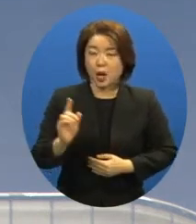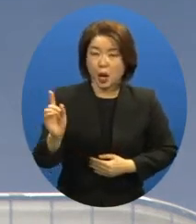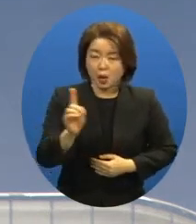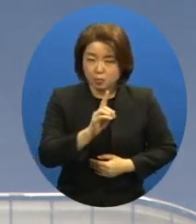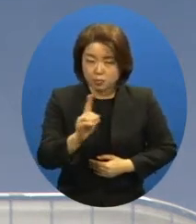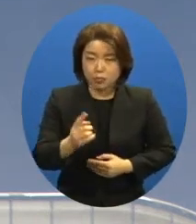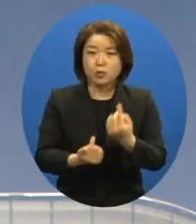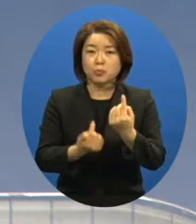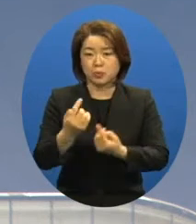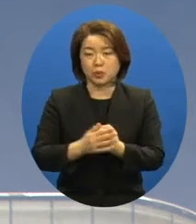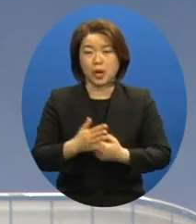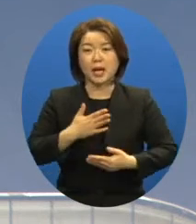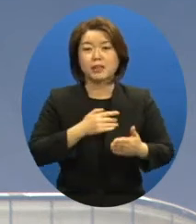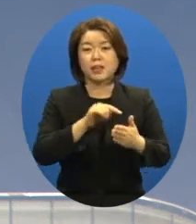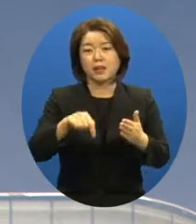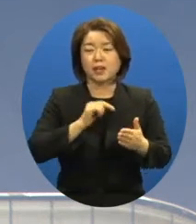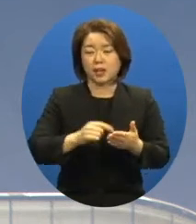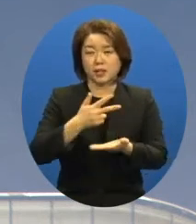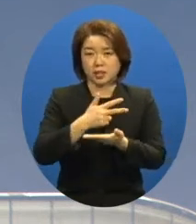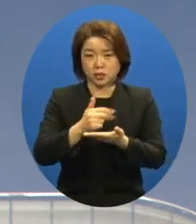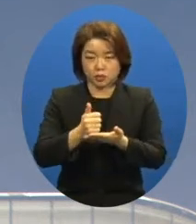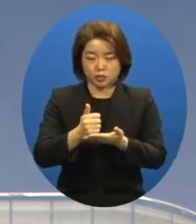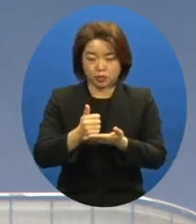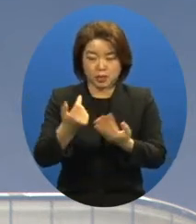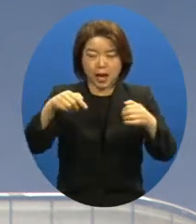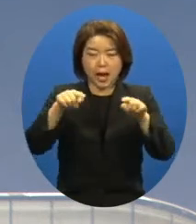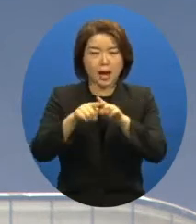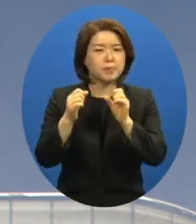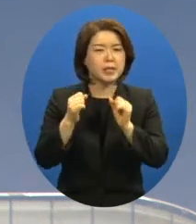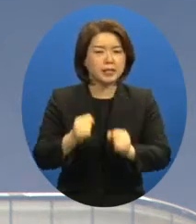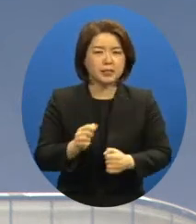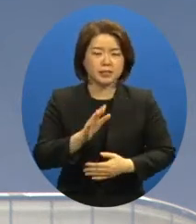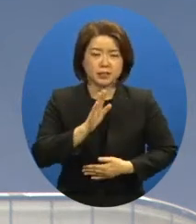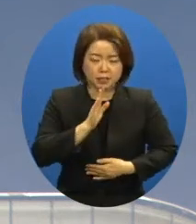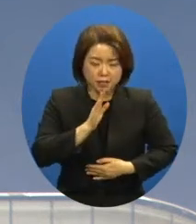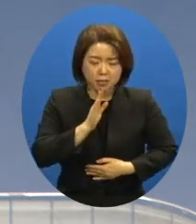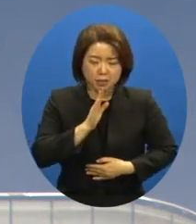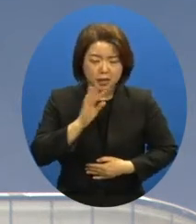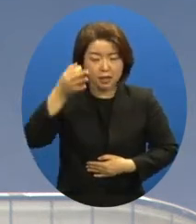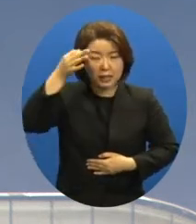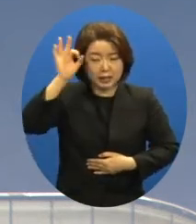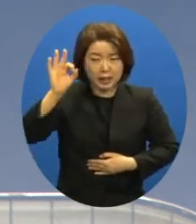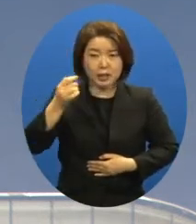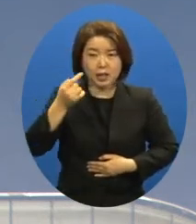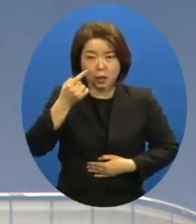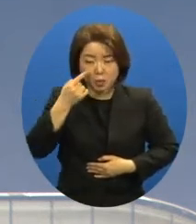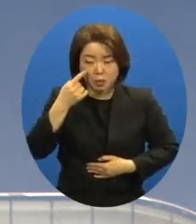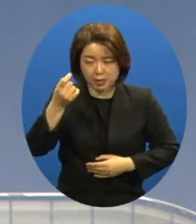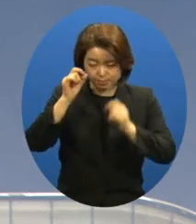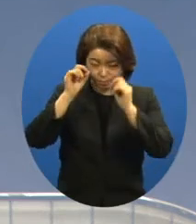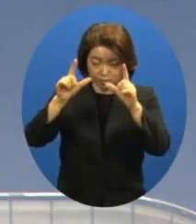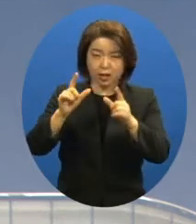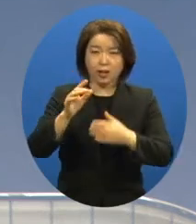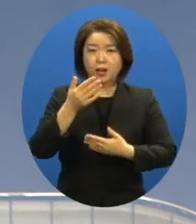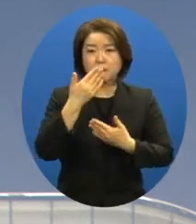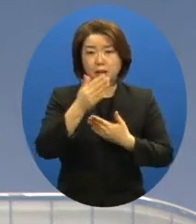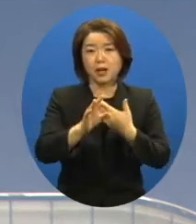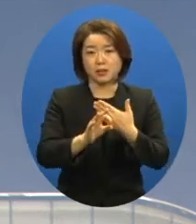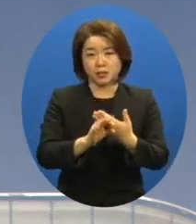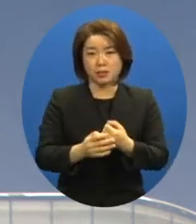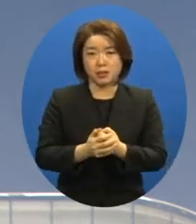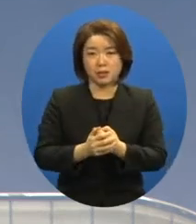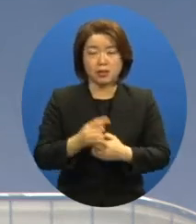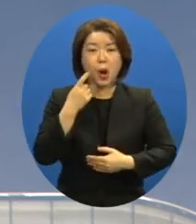무엇보다도 우리 안에 주님이 함께 계신 것이 정말 깨달아지고 눈이 뜨인다면